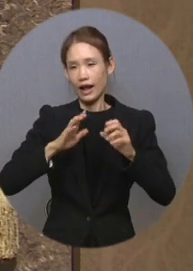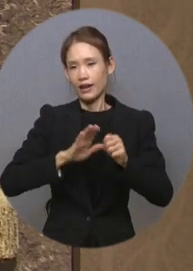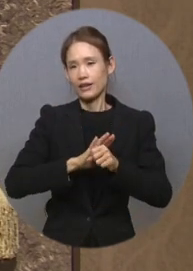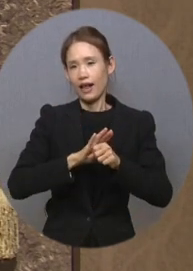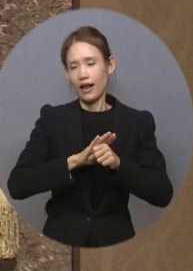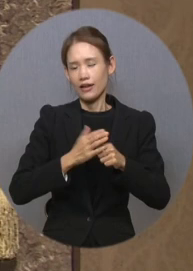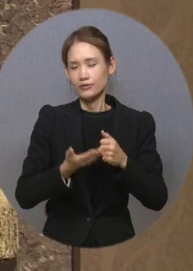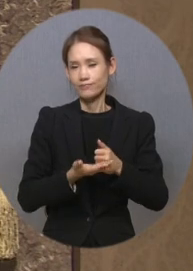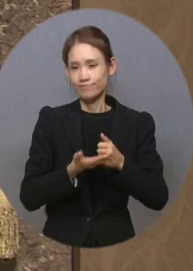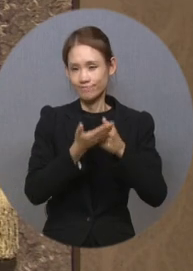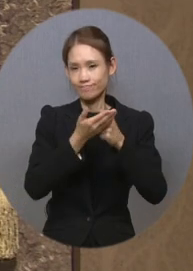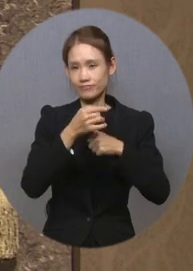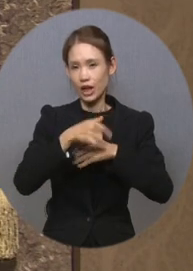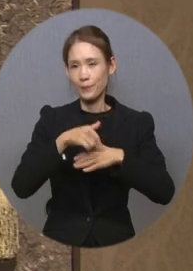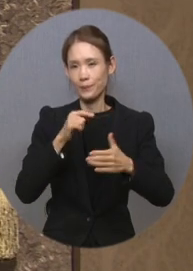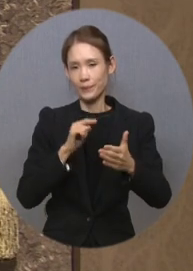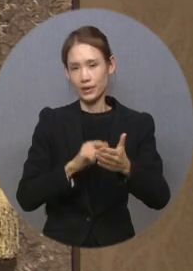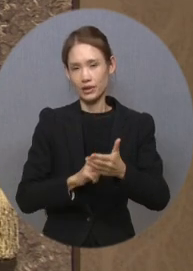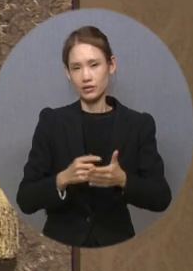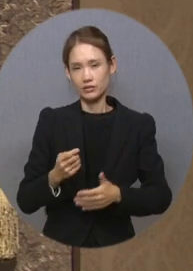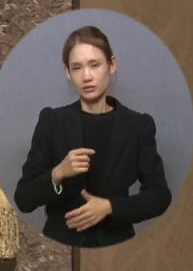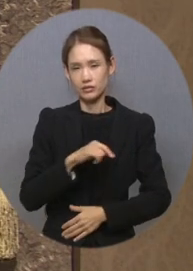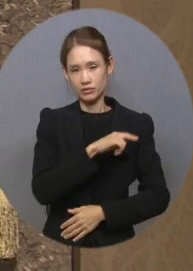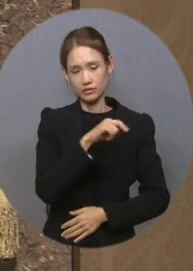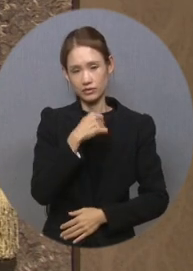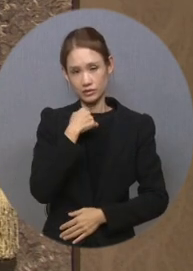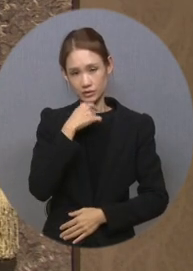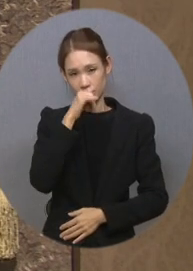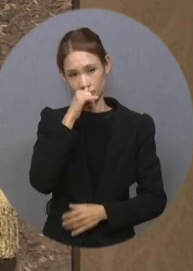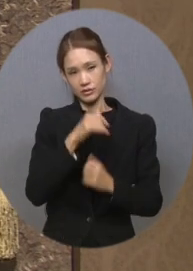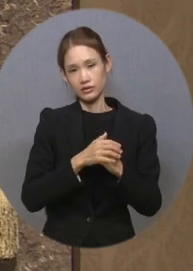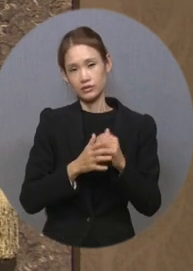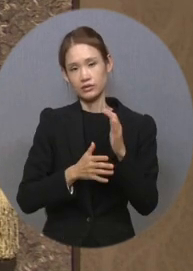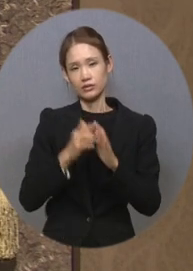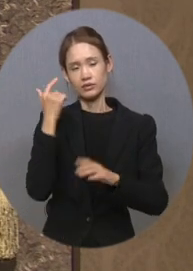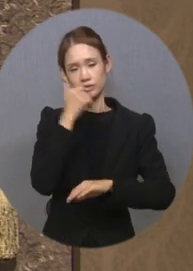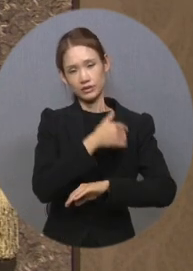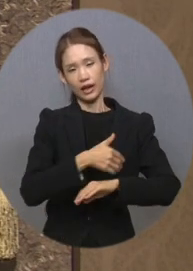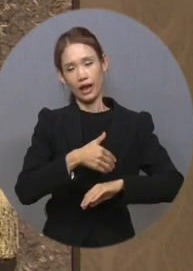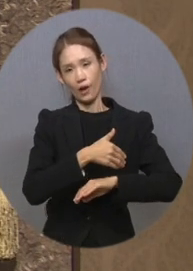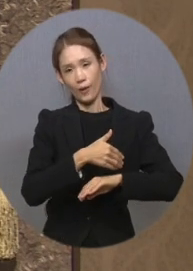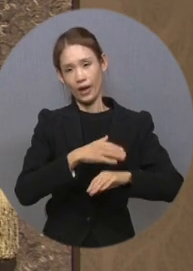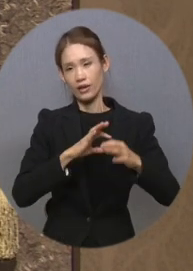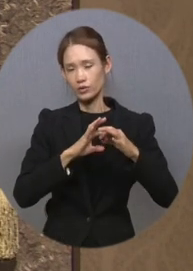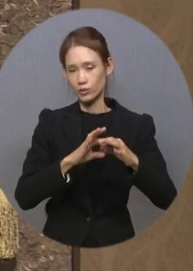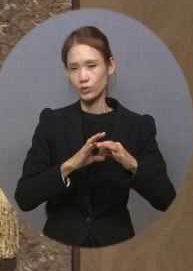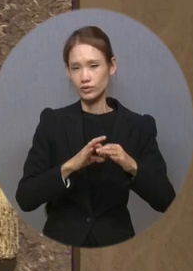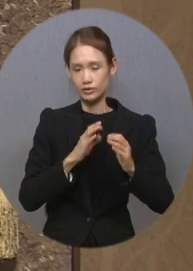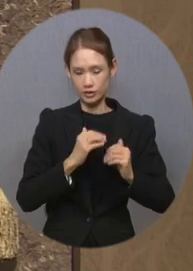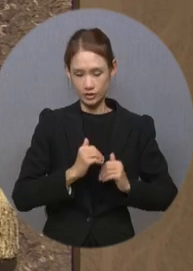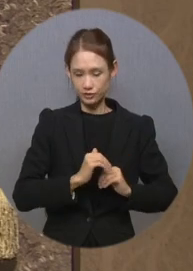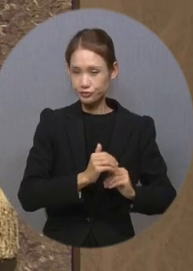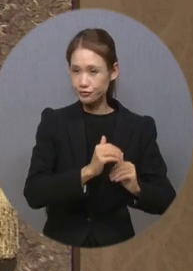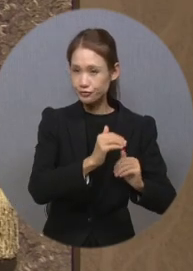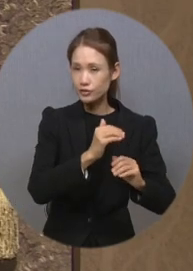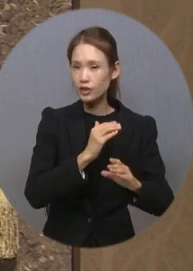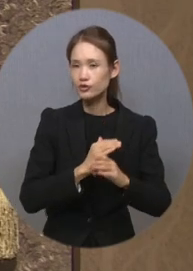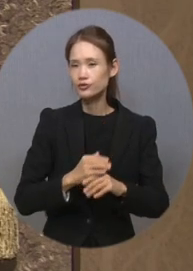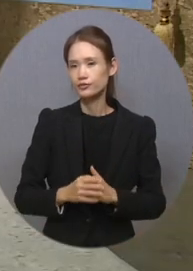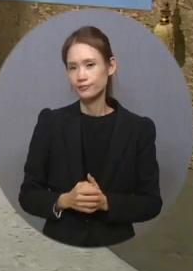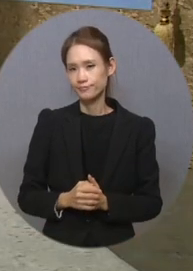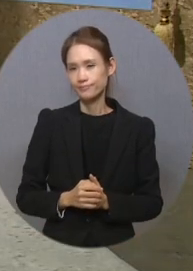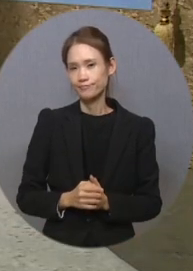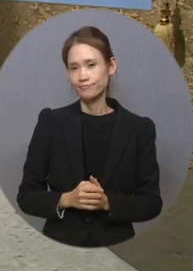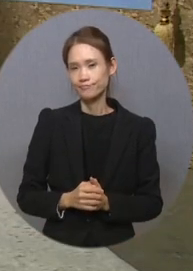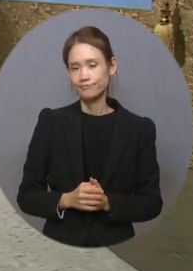키워주는 것이고 막 그런 여러 가지가 있어서 예를 들면 그런 것도 네. 시가 이제 계획을 잡아서 진행을 해 나가고 있습니다.